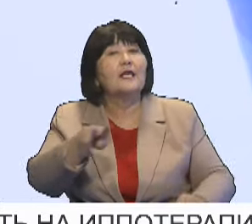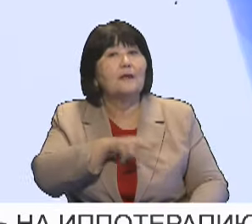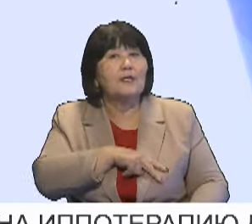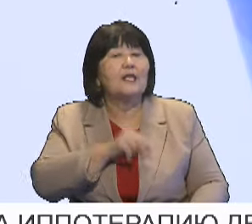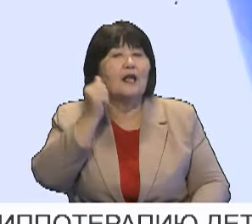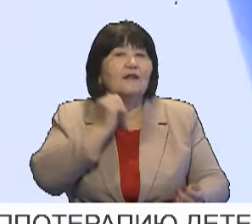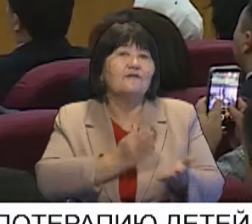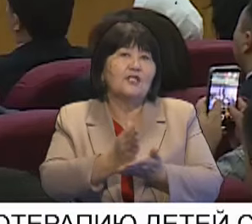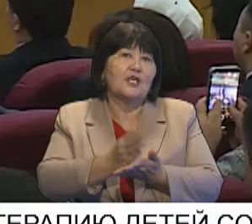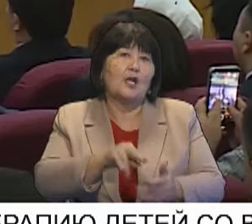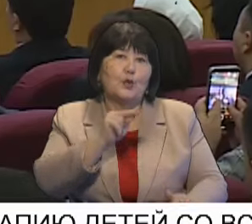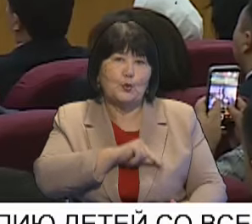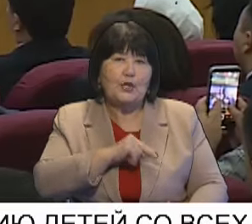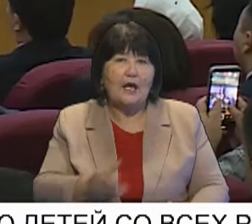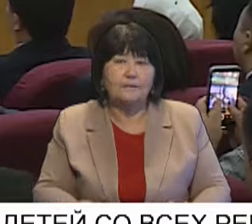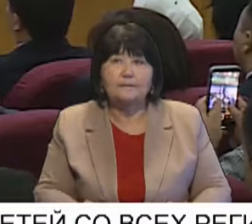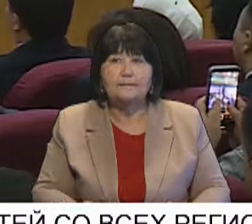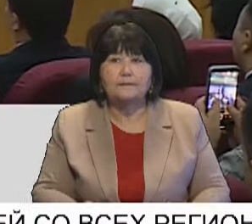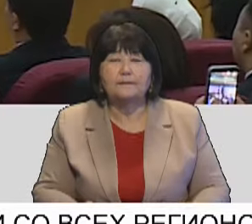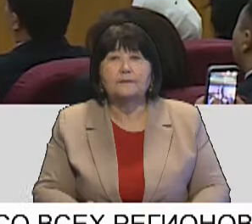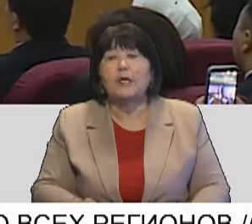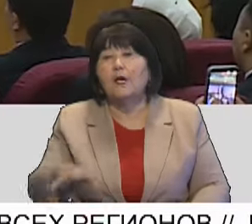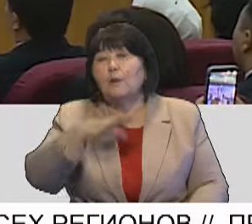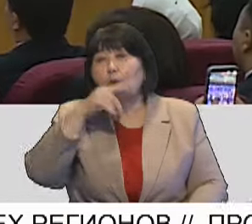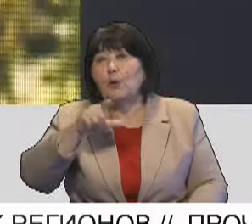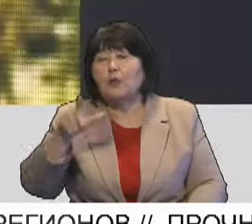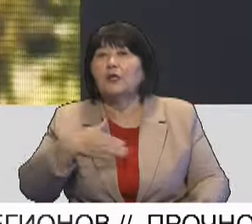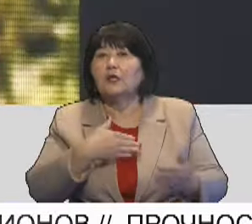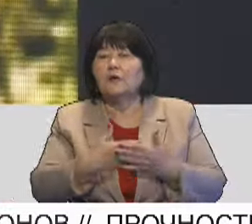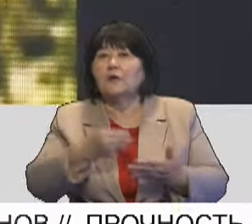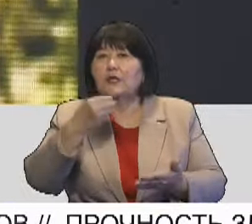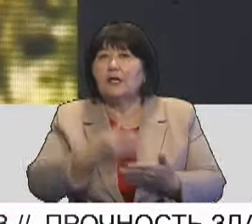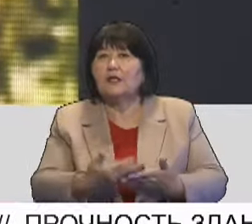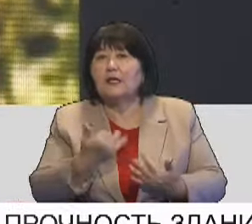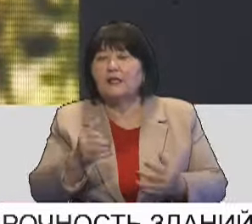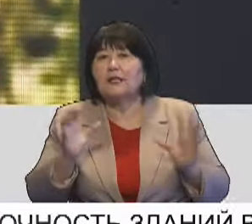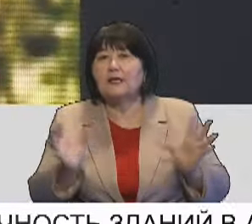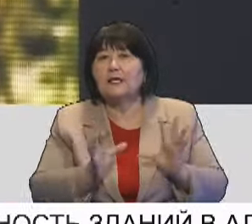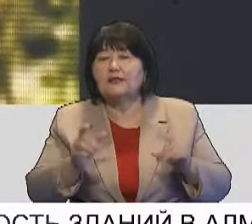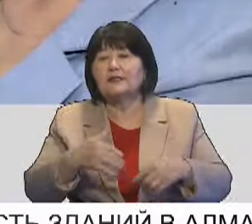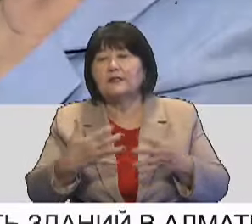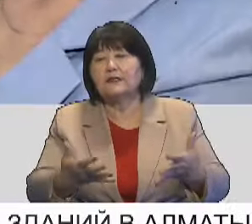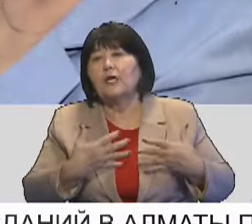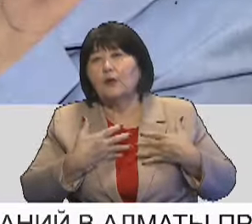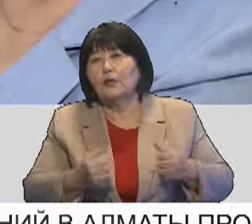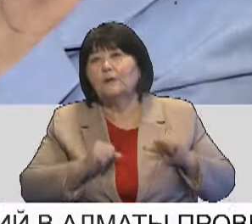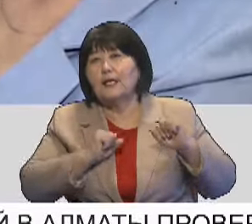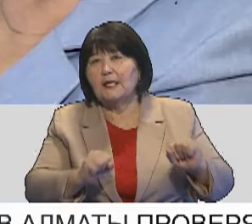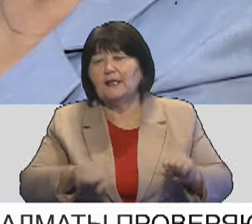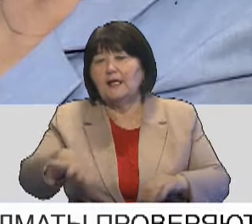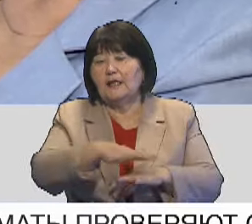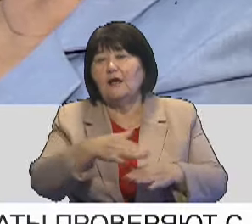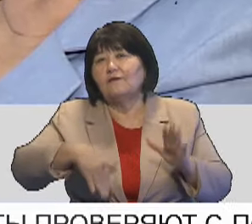ветерана труда. В регионе немало людей, которые вносят неоценимый вклад в сохранение и укрепление здоровья нации. Их